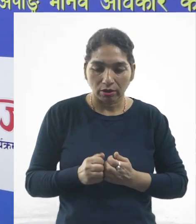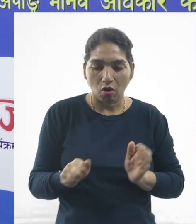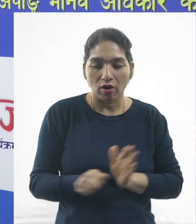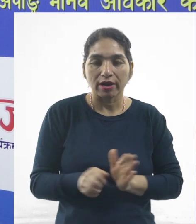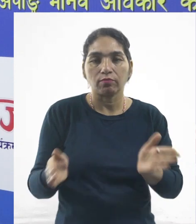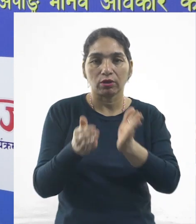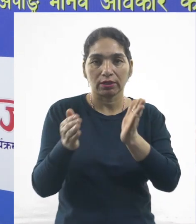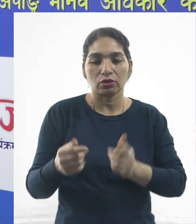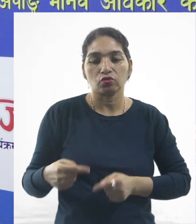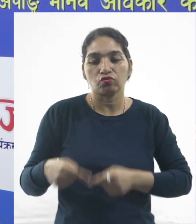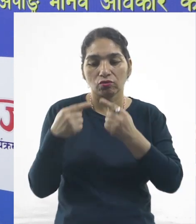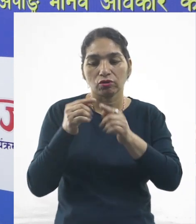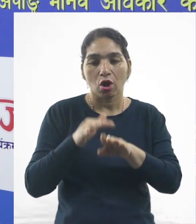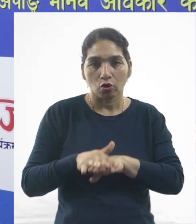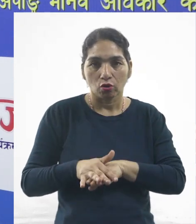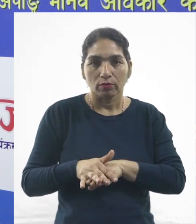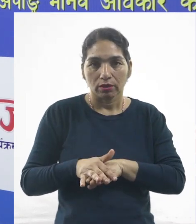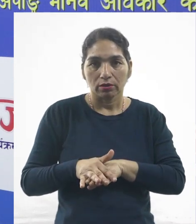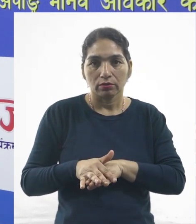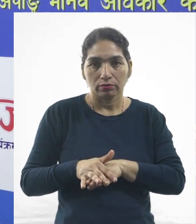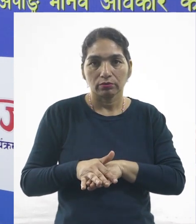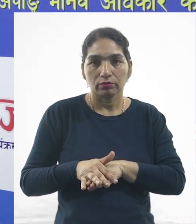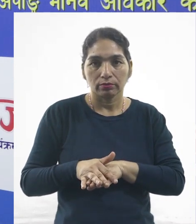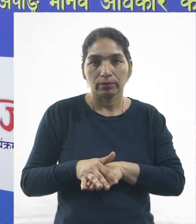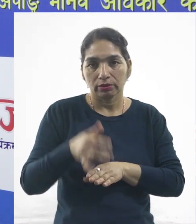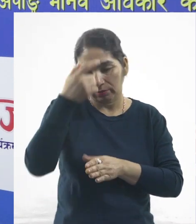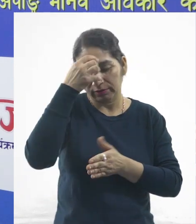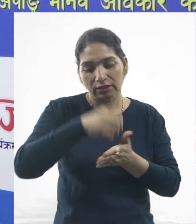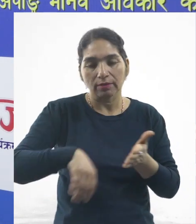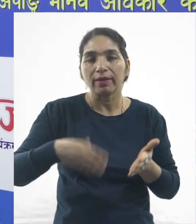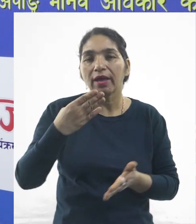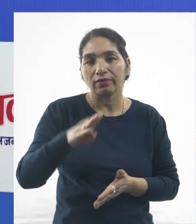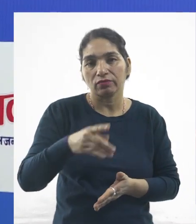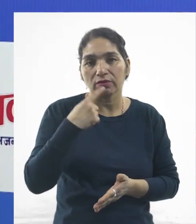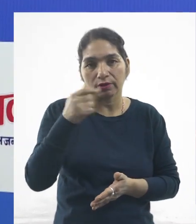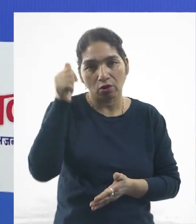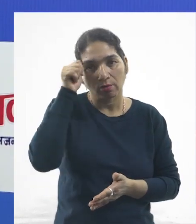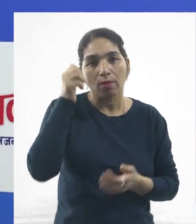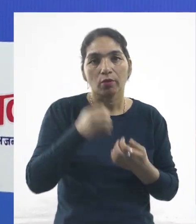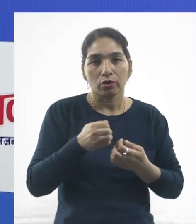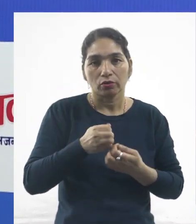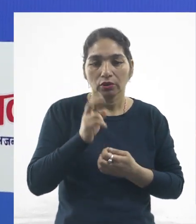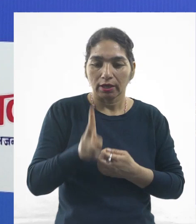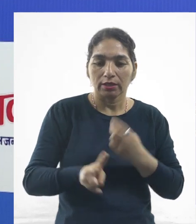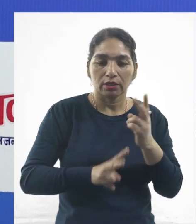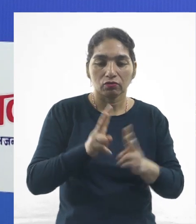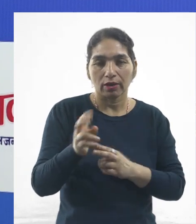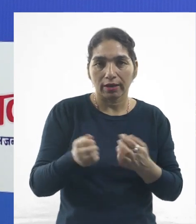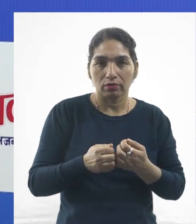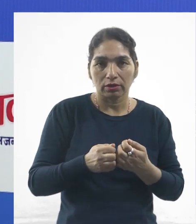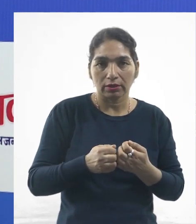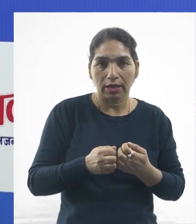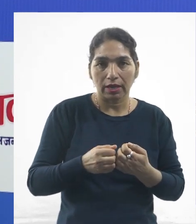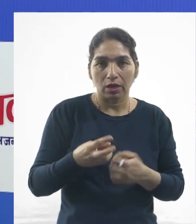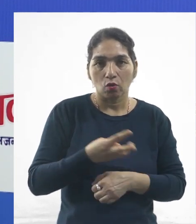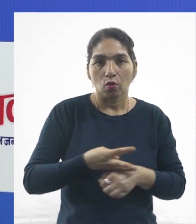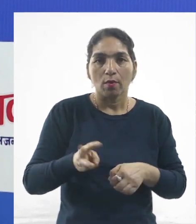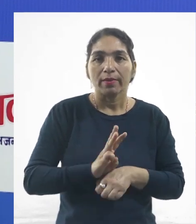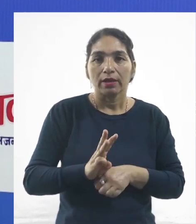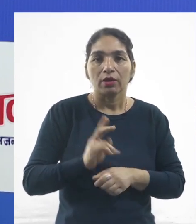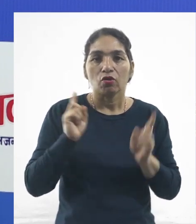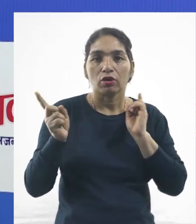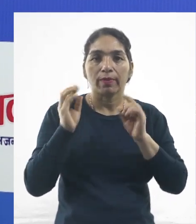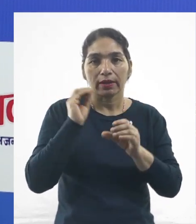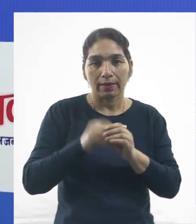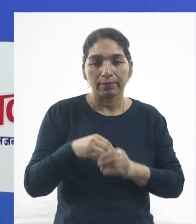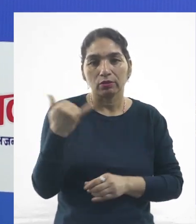चाहिँ चुनौतीहरू पनि धेरै समस्याको समाधान चाहिँ हुँदो रहेछ भन्ने महसुस गरेको छु मैले चाहिँ यति कुरा गर्दा गर्दै उमेर साहबले पनि यो नगरपालिकाभित्र